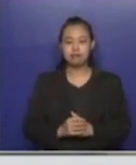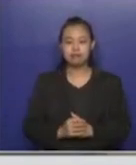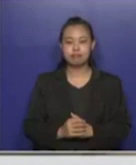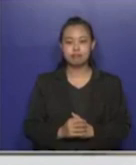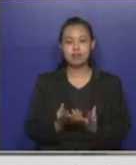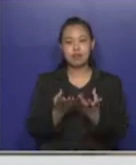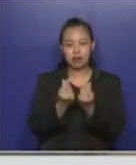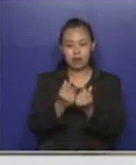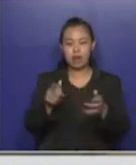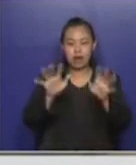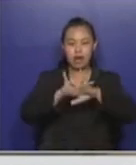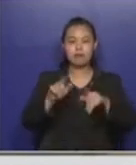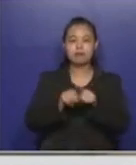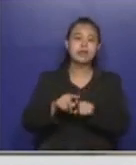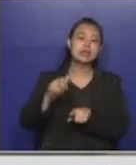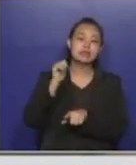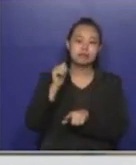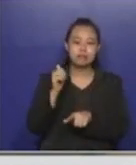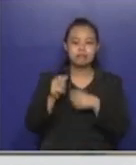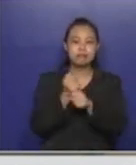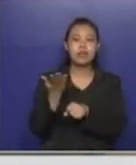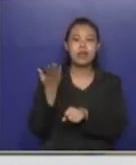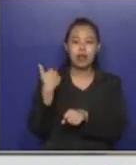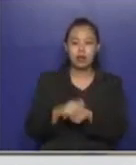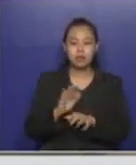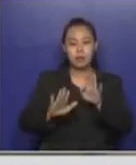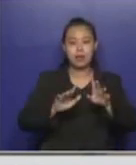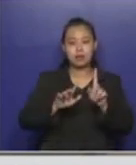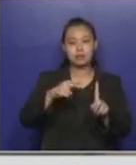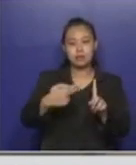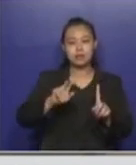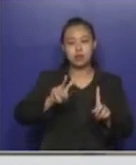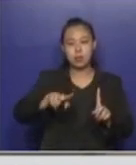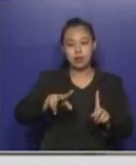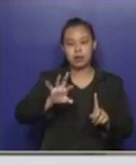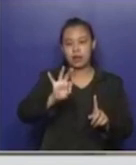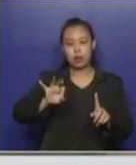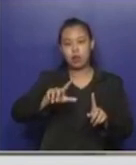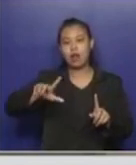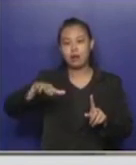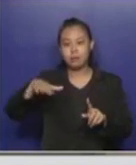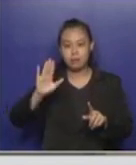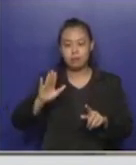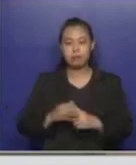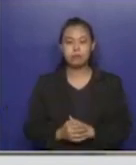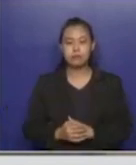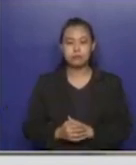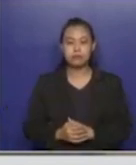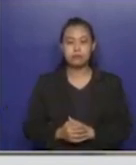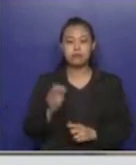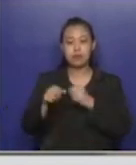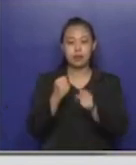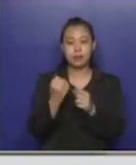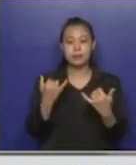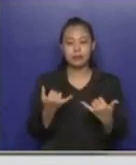ได้ต่างอะไรกับปีที่แล้วนะคะที่อยู่ที่ประมาณ 12,900 กว่าล้านบาทแต่ทั้งๆที่ปีนี้